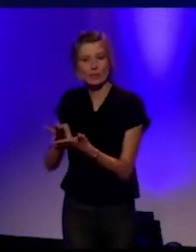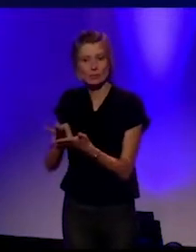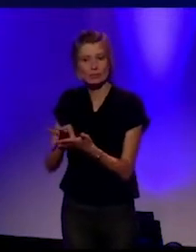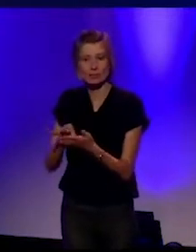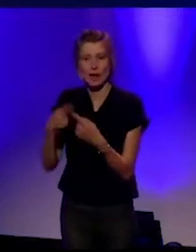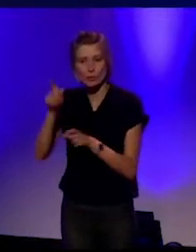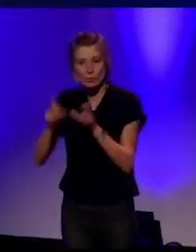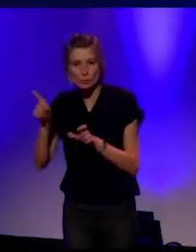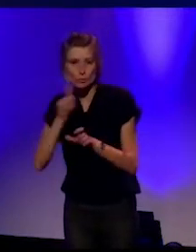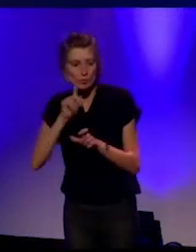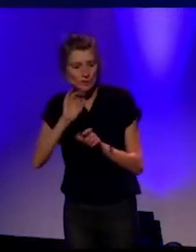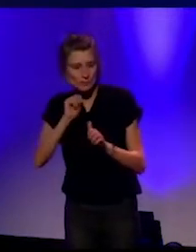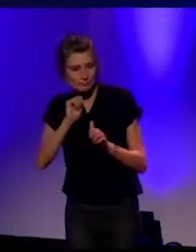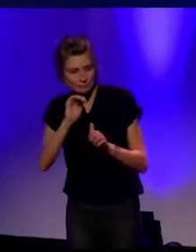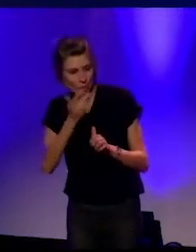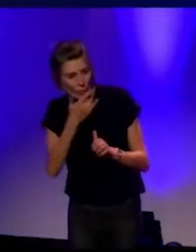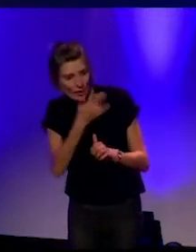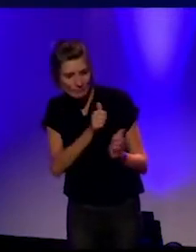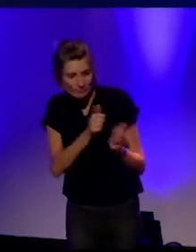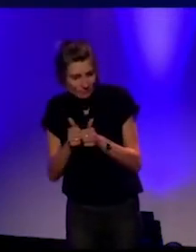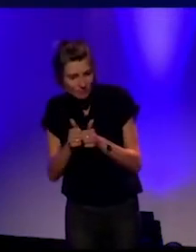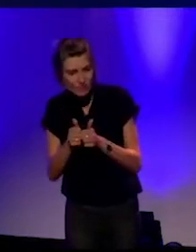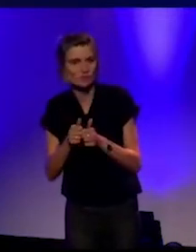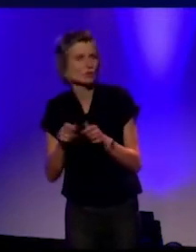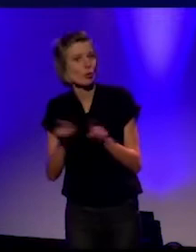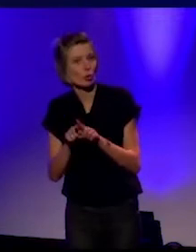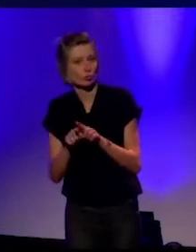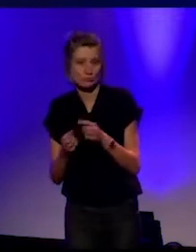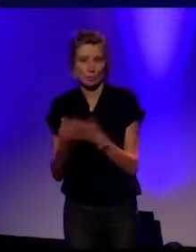hebben, de lof nog wel eens herhalen.